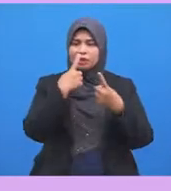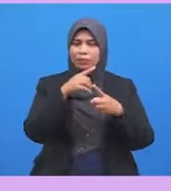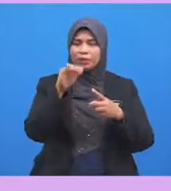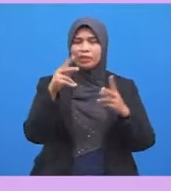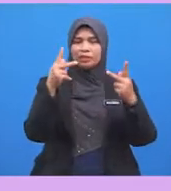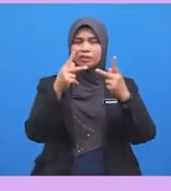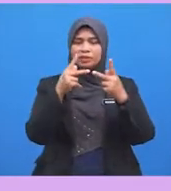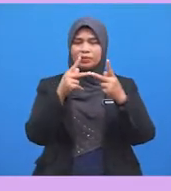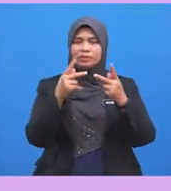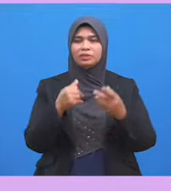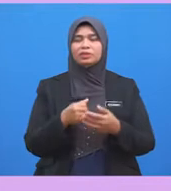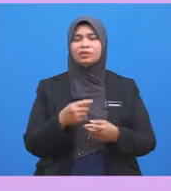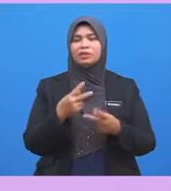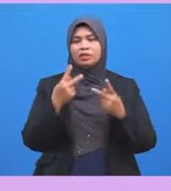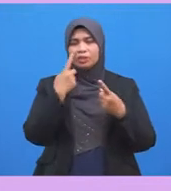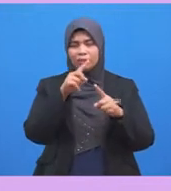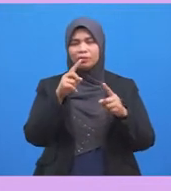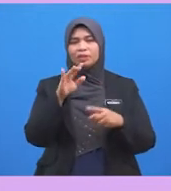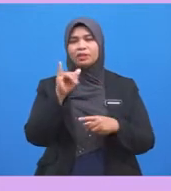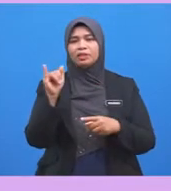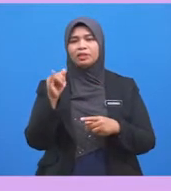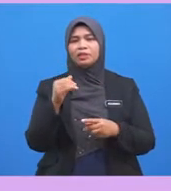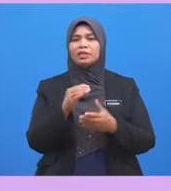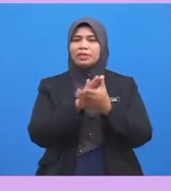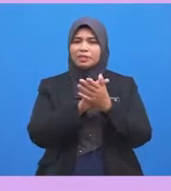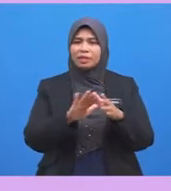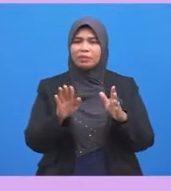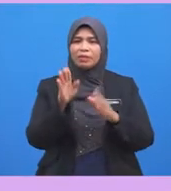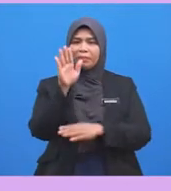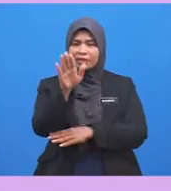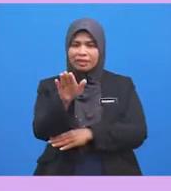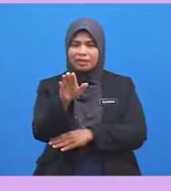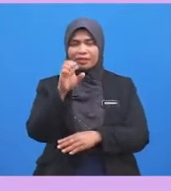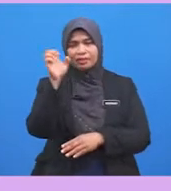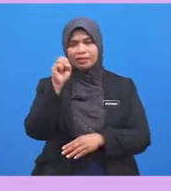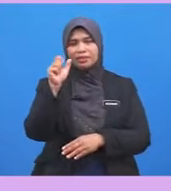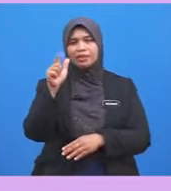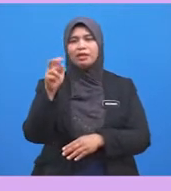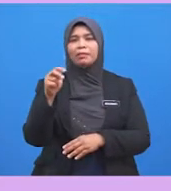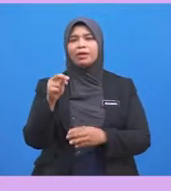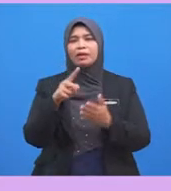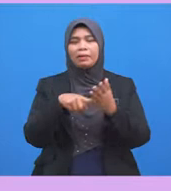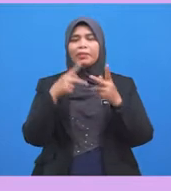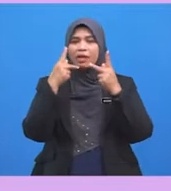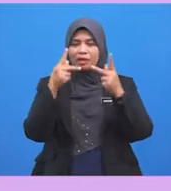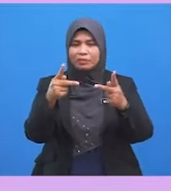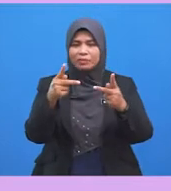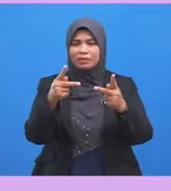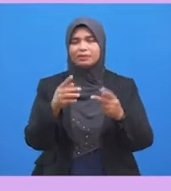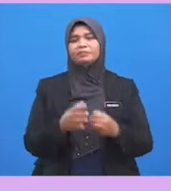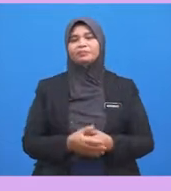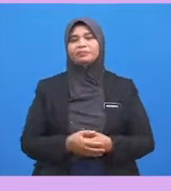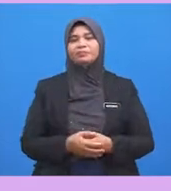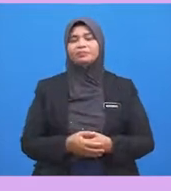sesuai. Jawapannya, selamat petang Encik Salman. Apa khabar? Syabas,